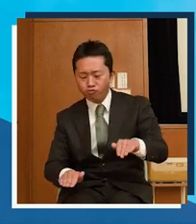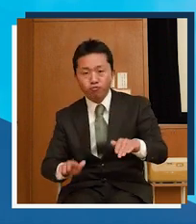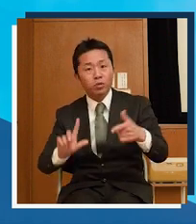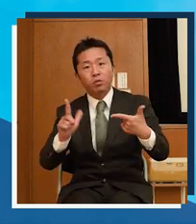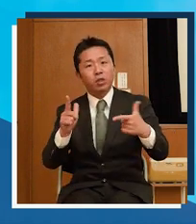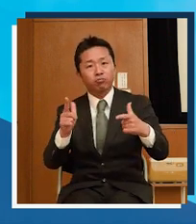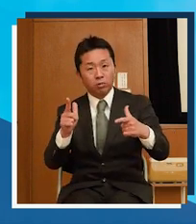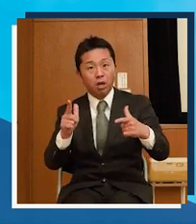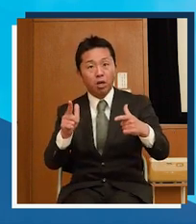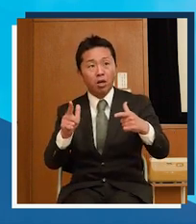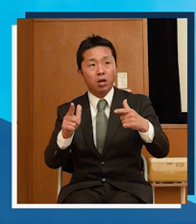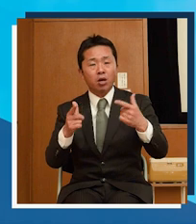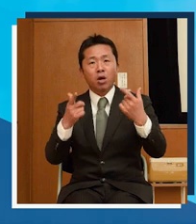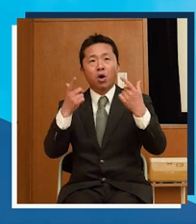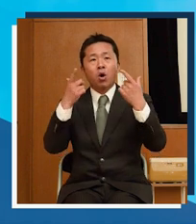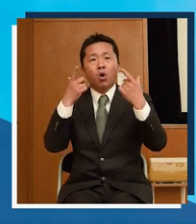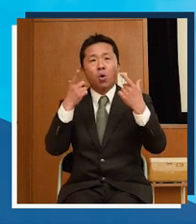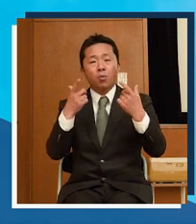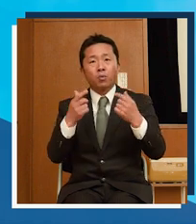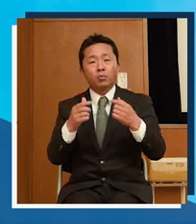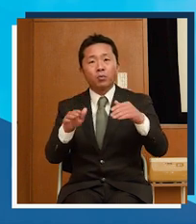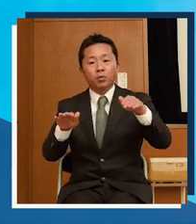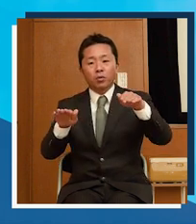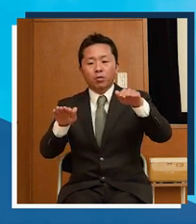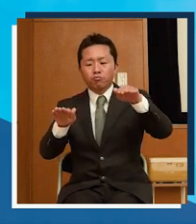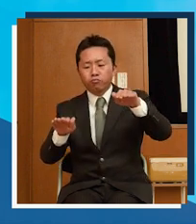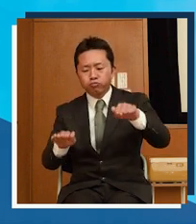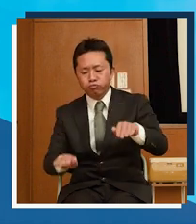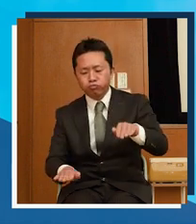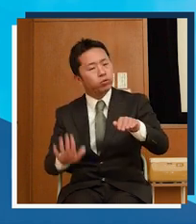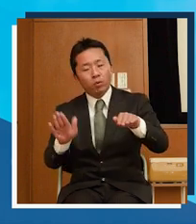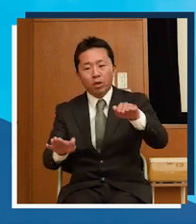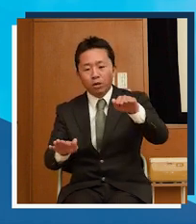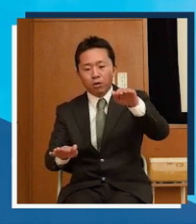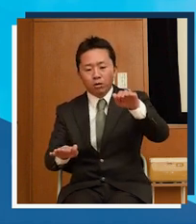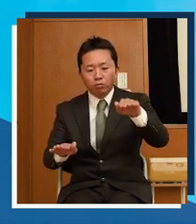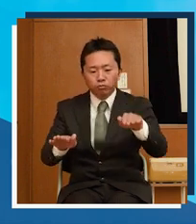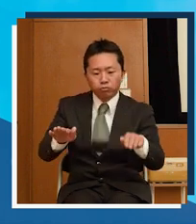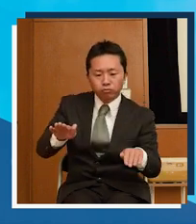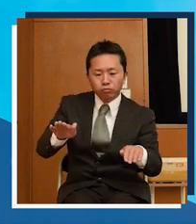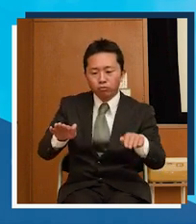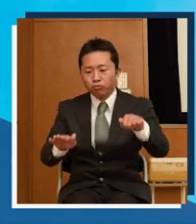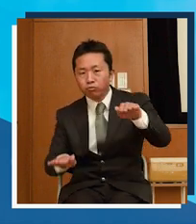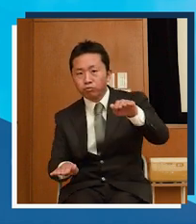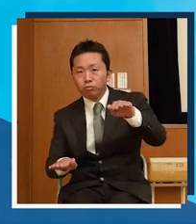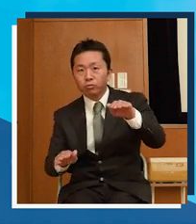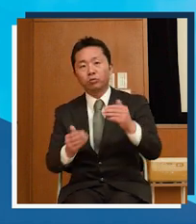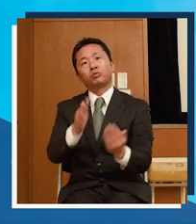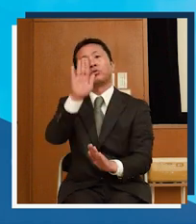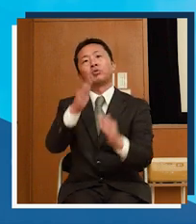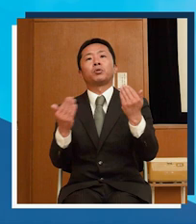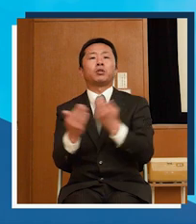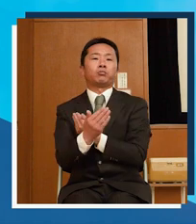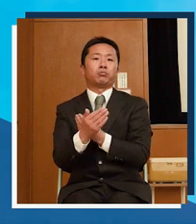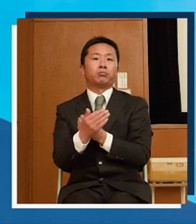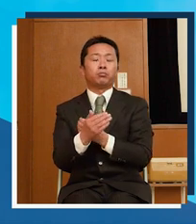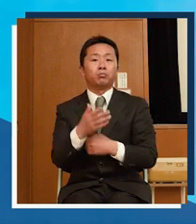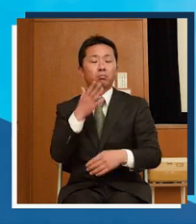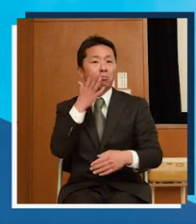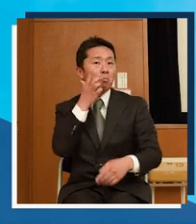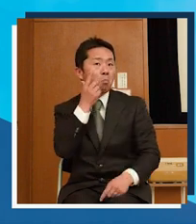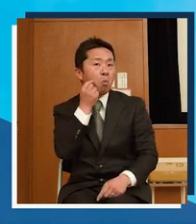不動進化同じような自慢進化は起こらないというように指摘もされていますですから仮